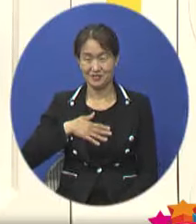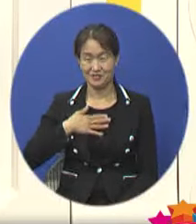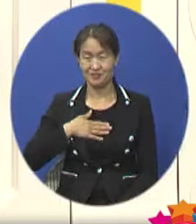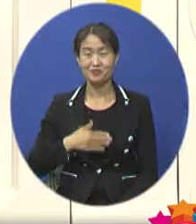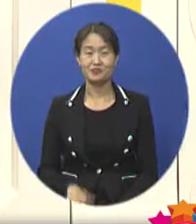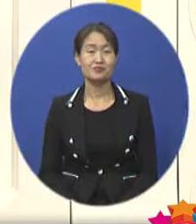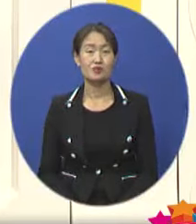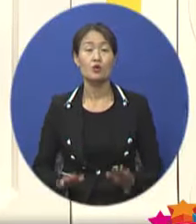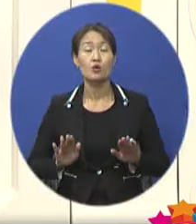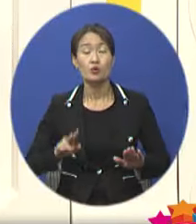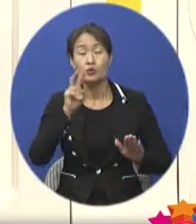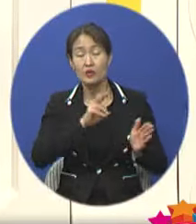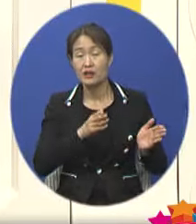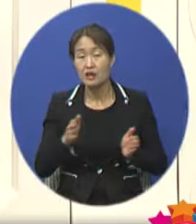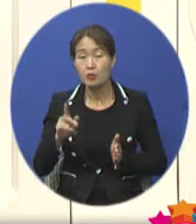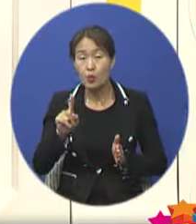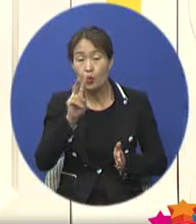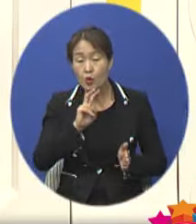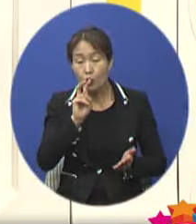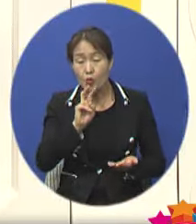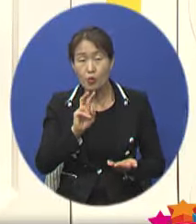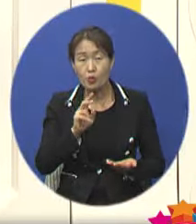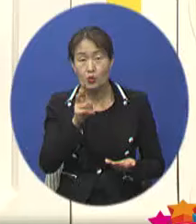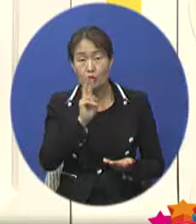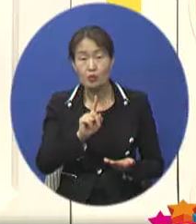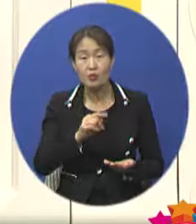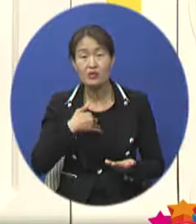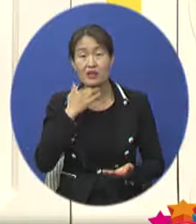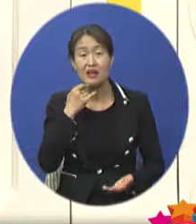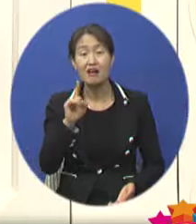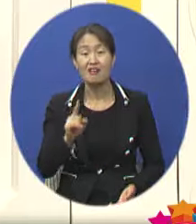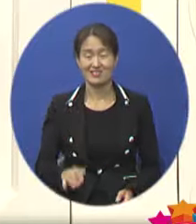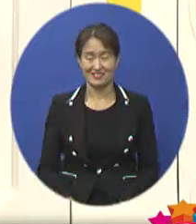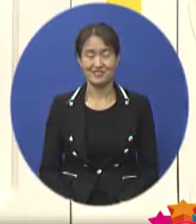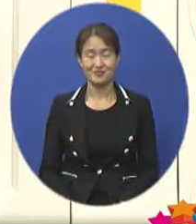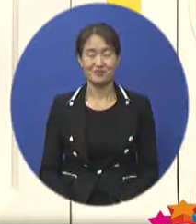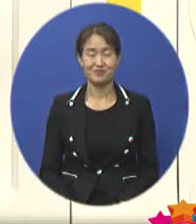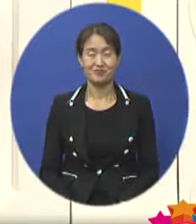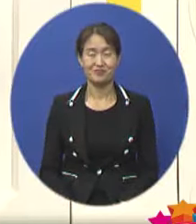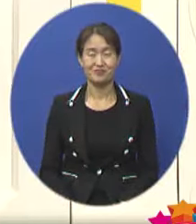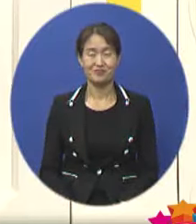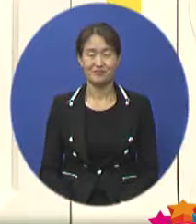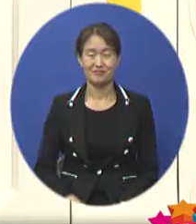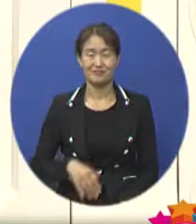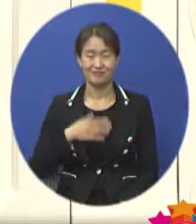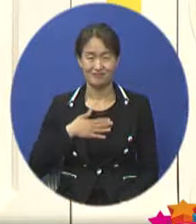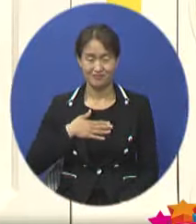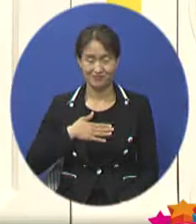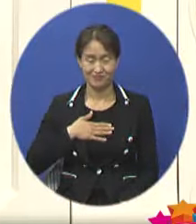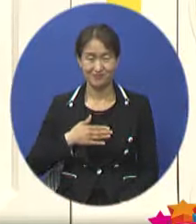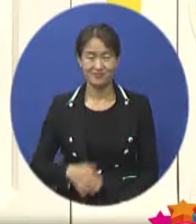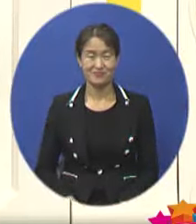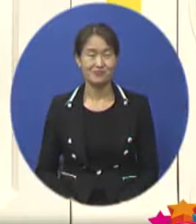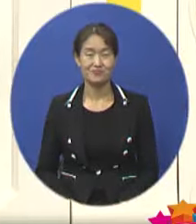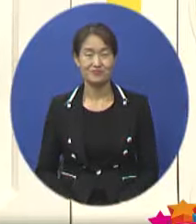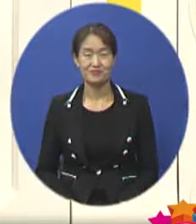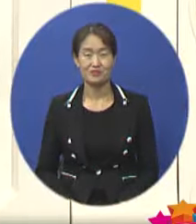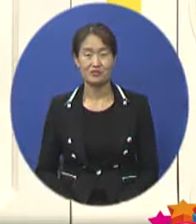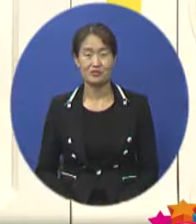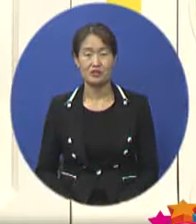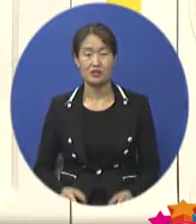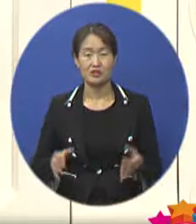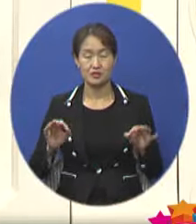알겠습니다. 네. 자, 오늘 준비하신 노래는요? 내 나이가 어때서요? 예, 내 나이가 어때서. 어, 알겠습니다. 예.